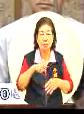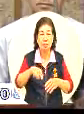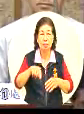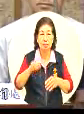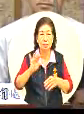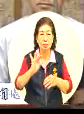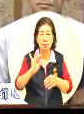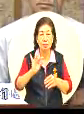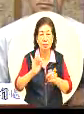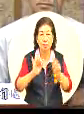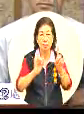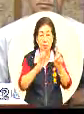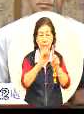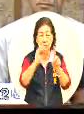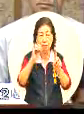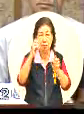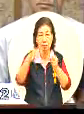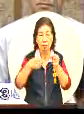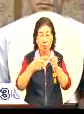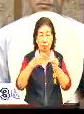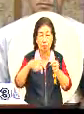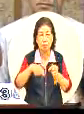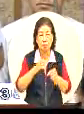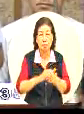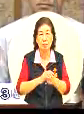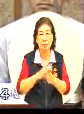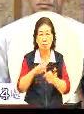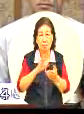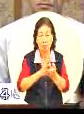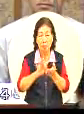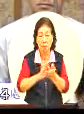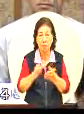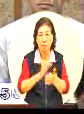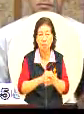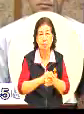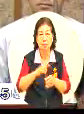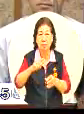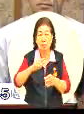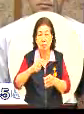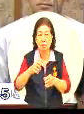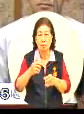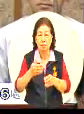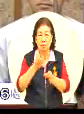100年左右哈，哦，就已经是用这个货柜囤放区